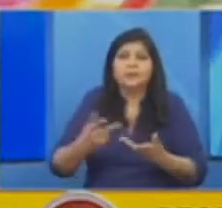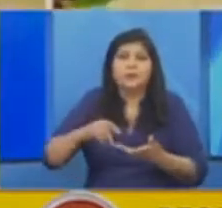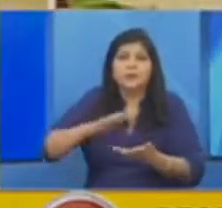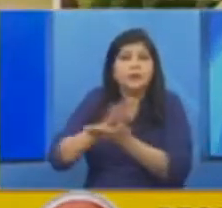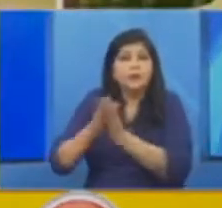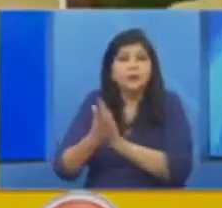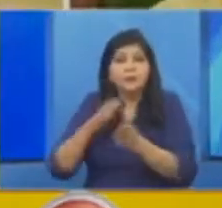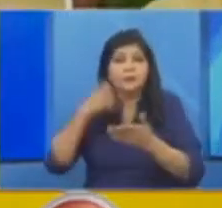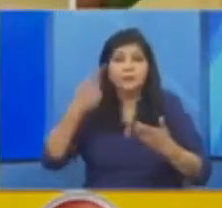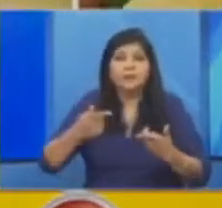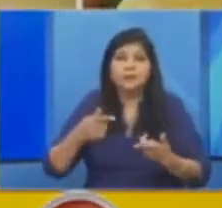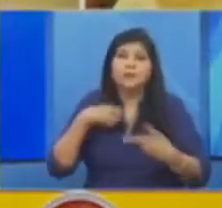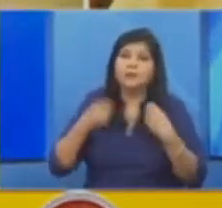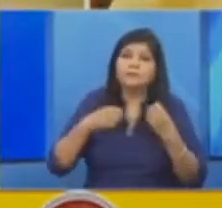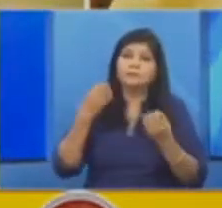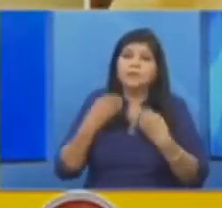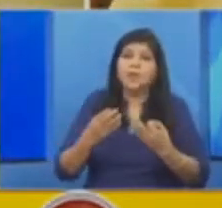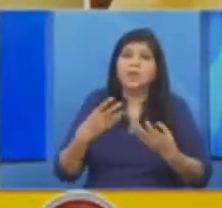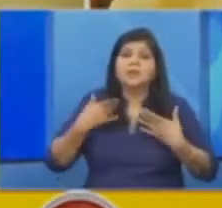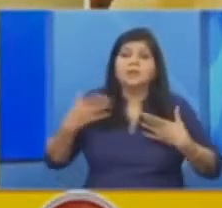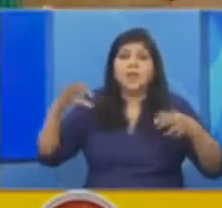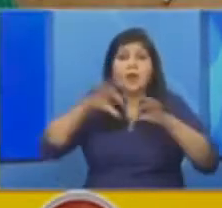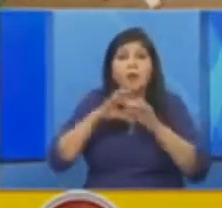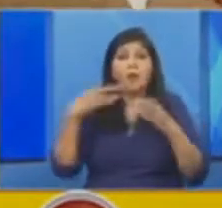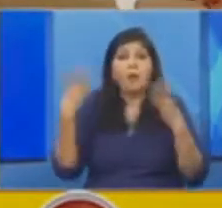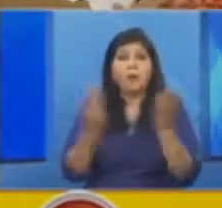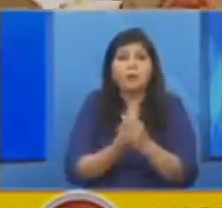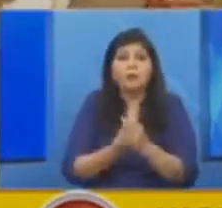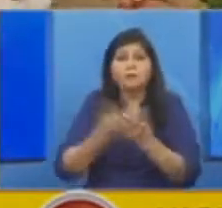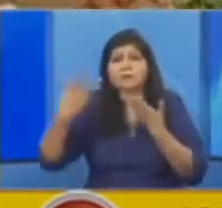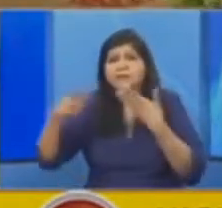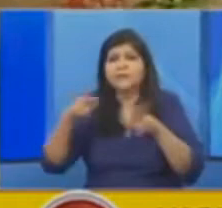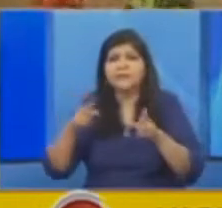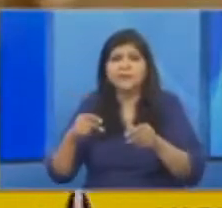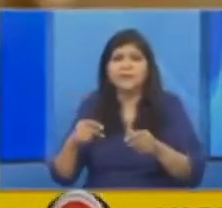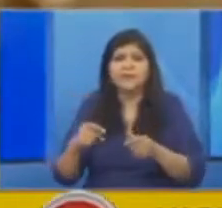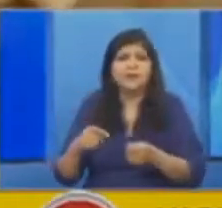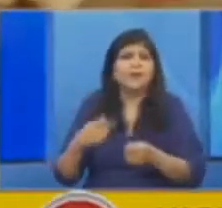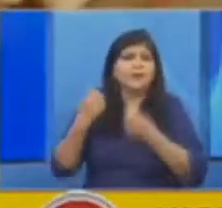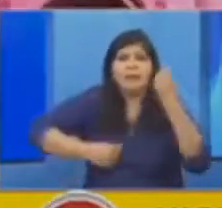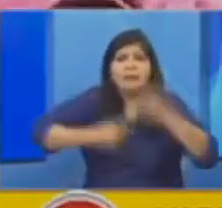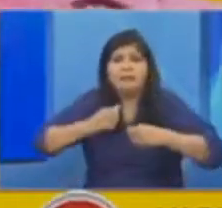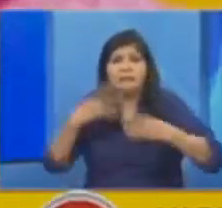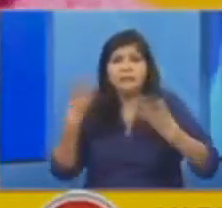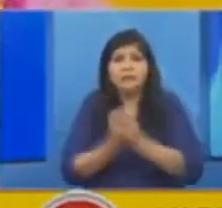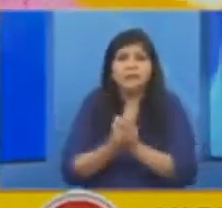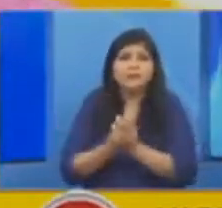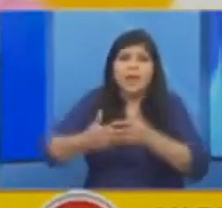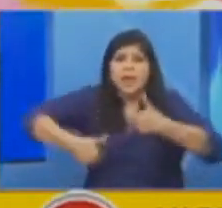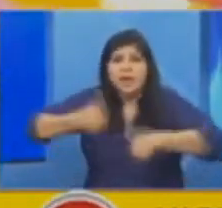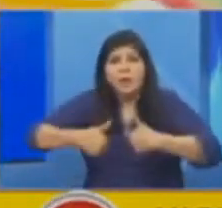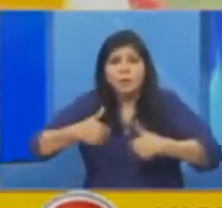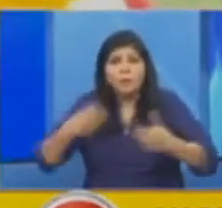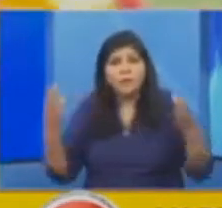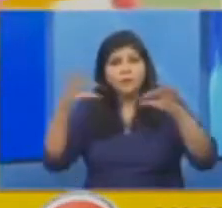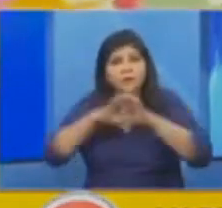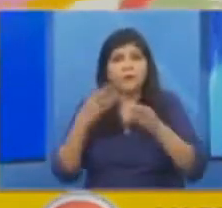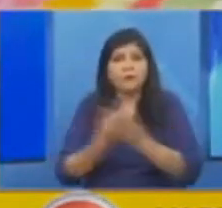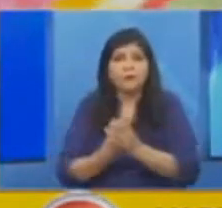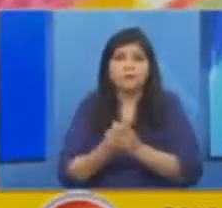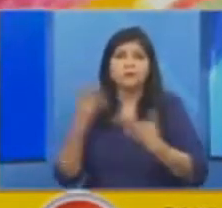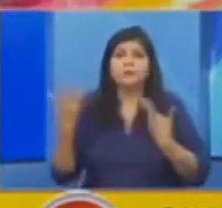हैं, कोनम साध्या का आनन लेते हैं, तरह तरह के खेल और प्रतियोगीताय भी होती हैं,